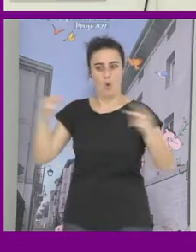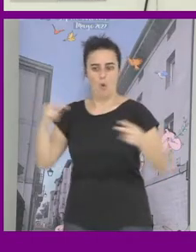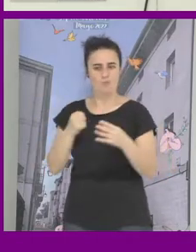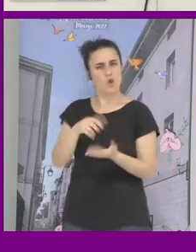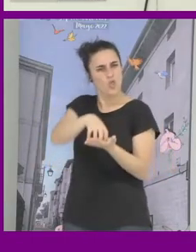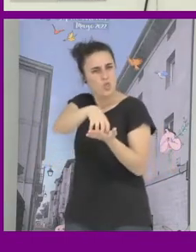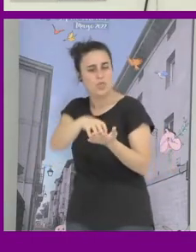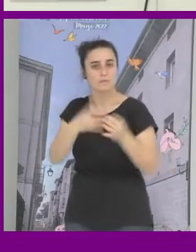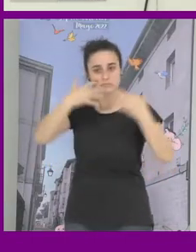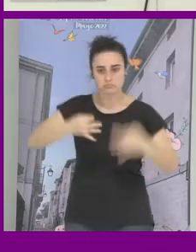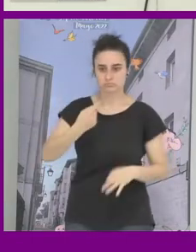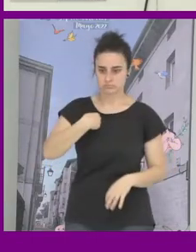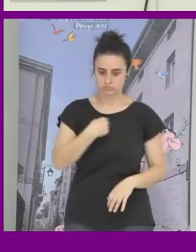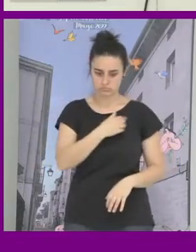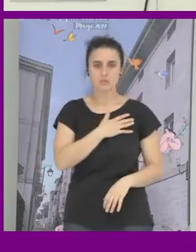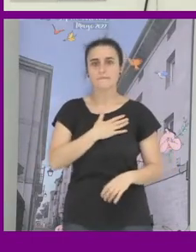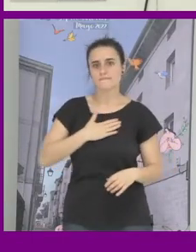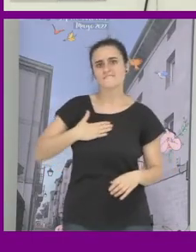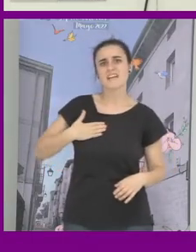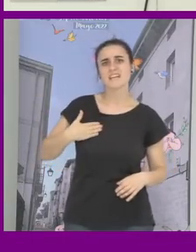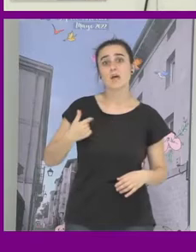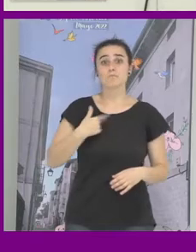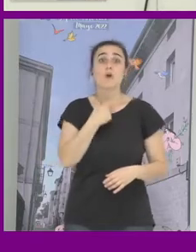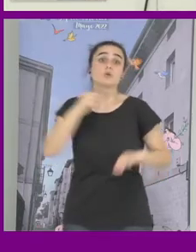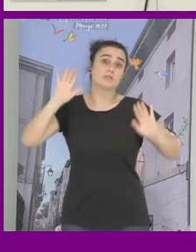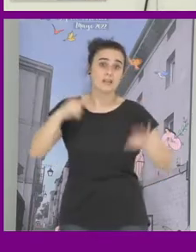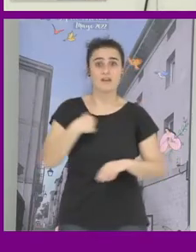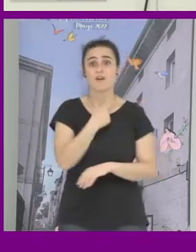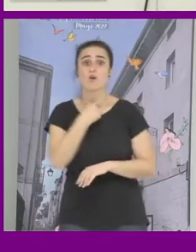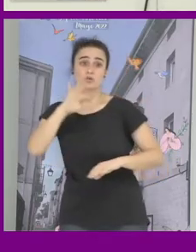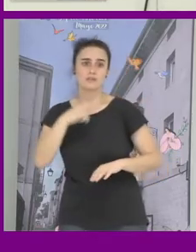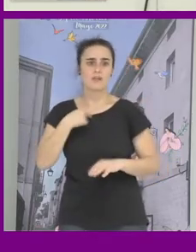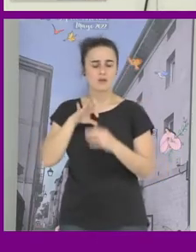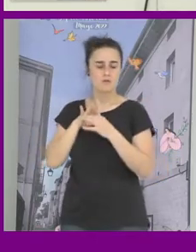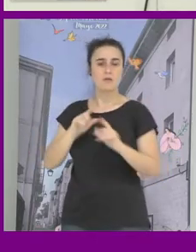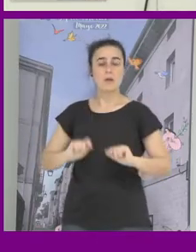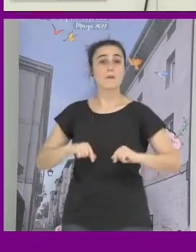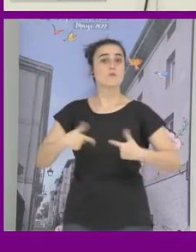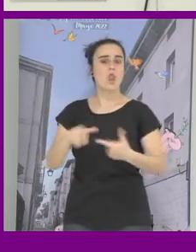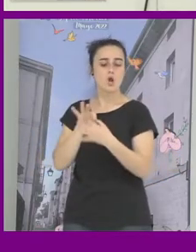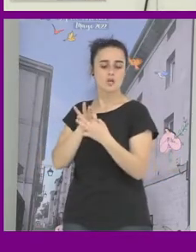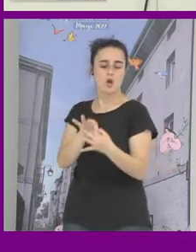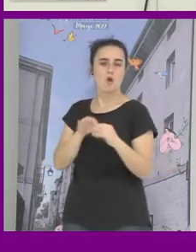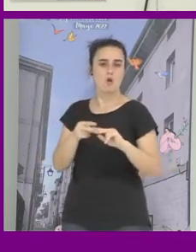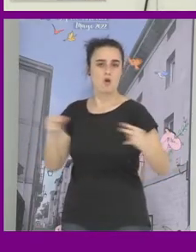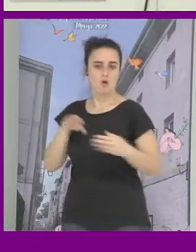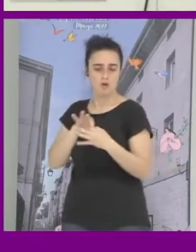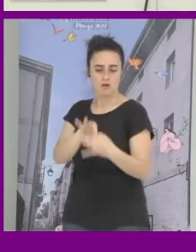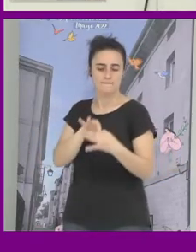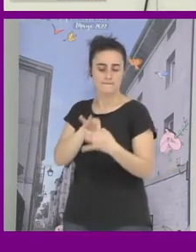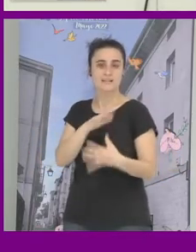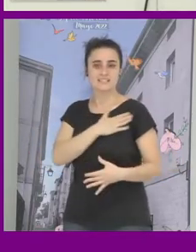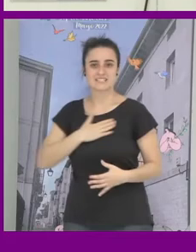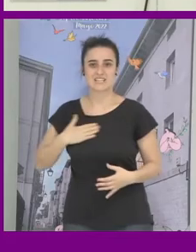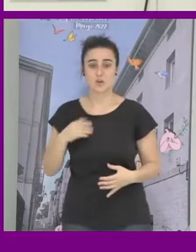ba, erabakitzea, ba, nik nahi dudala, edo gustatuko litzaidakela, lotura biologikoa izatea umearekin, ez? Eta hor dugu, ba,